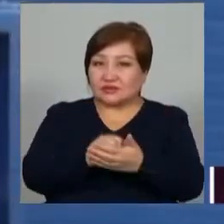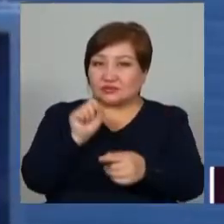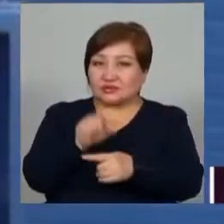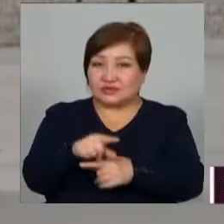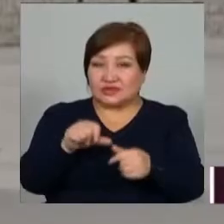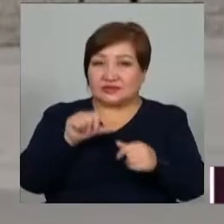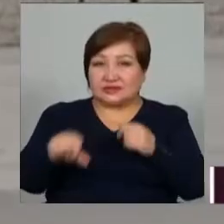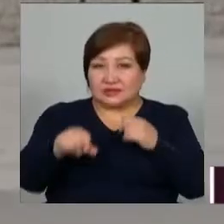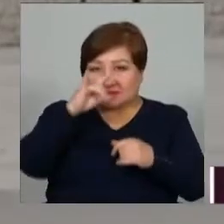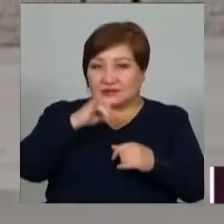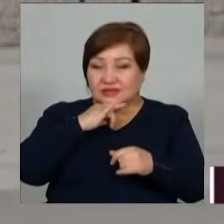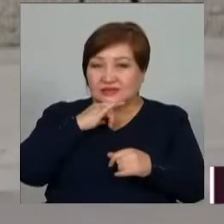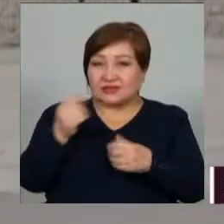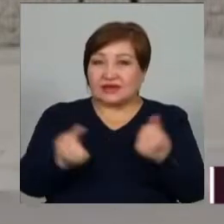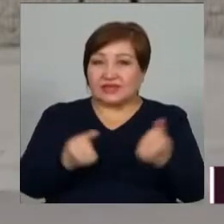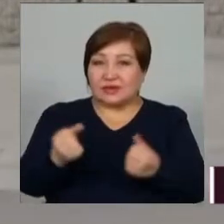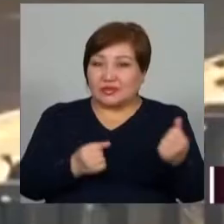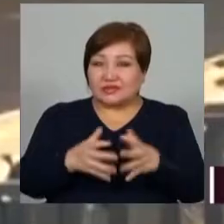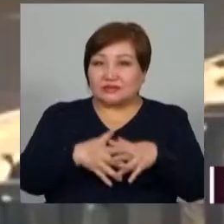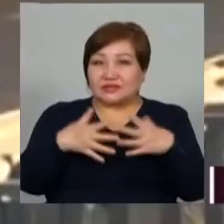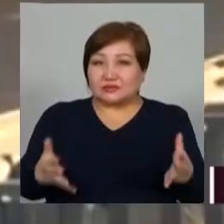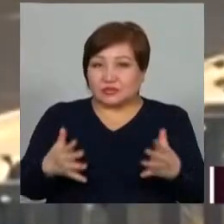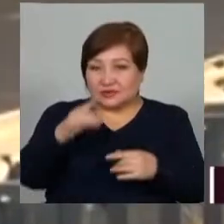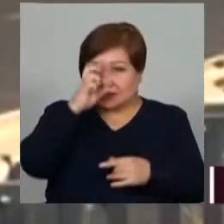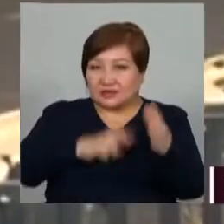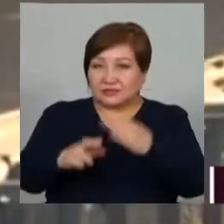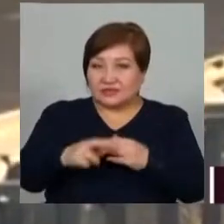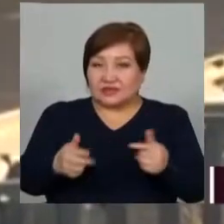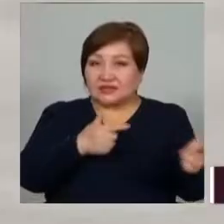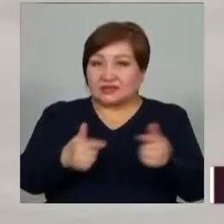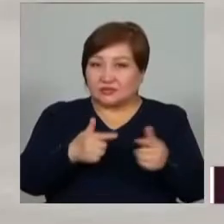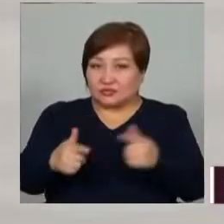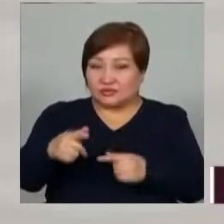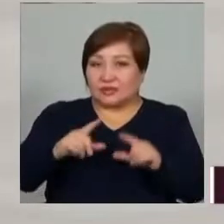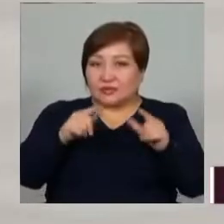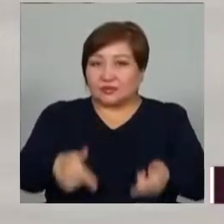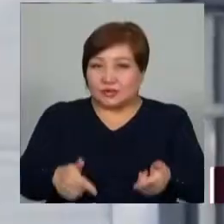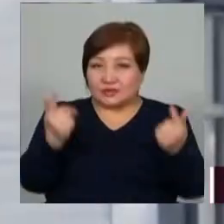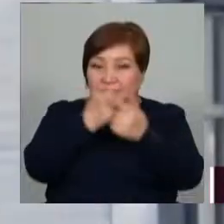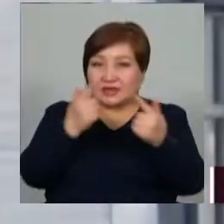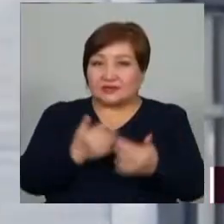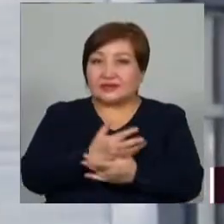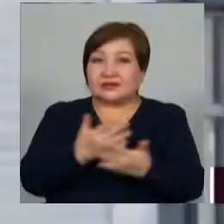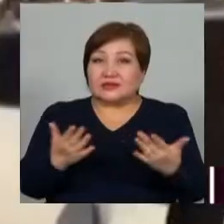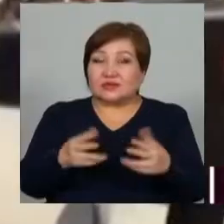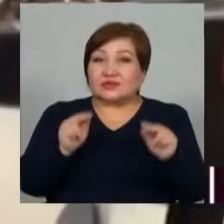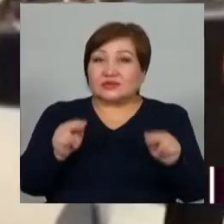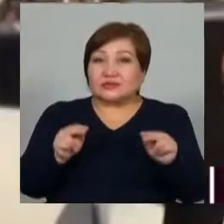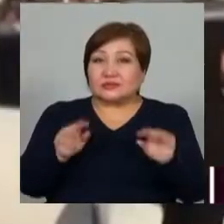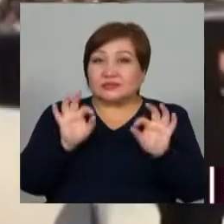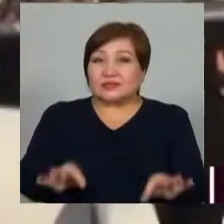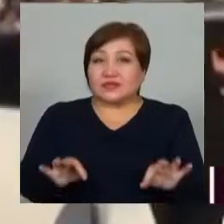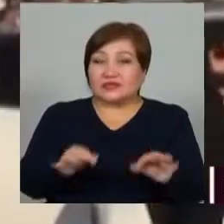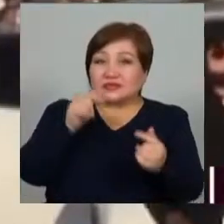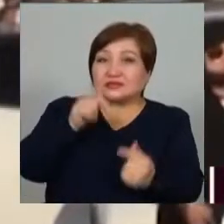Қытайдың статистикасы мен біздегі көрсеткіштің айырмасы 5,7 миллиард доллар болуы қордаланған мәселелердің барын көрсеткен.